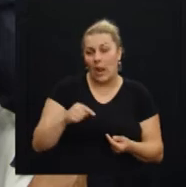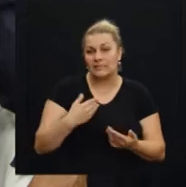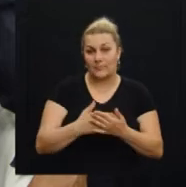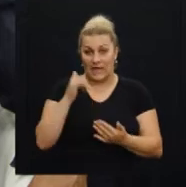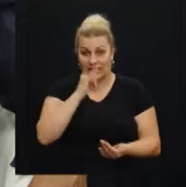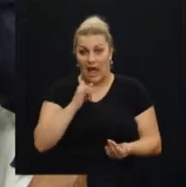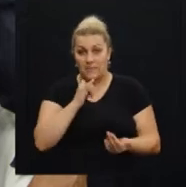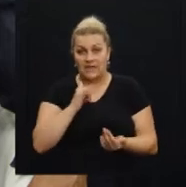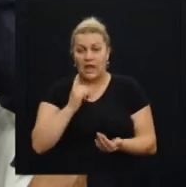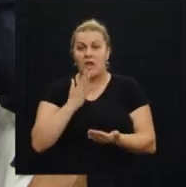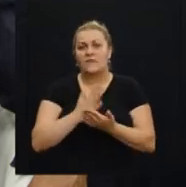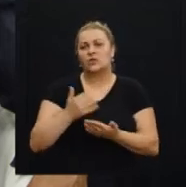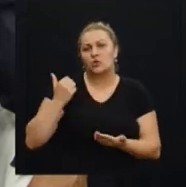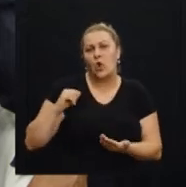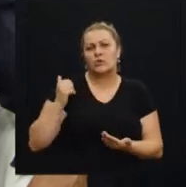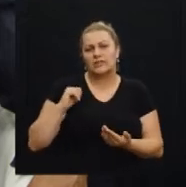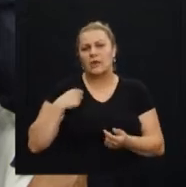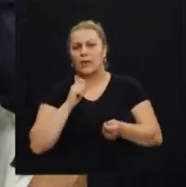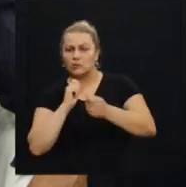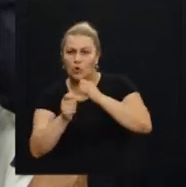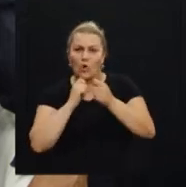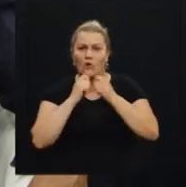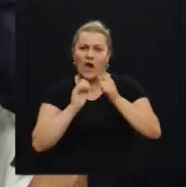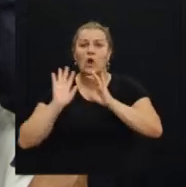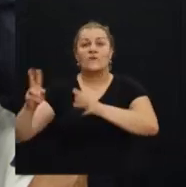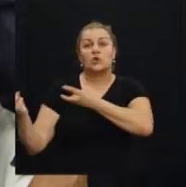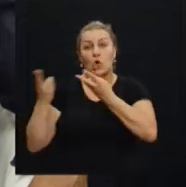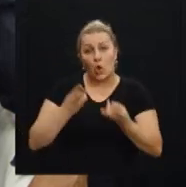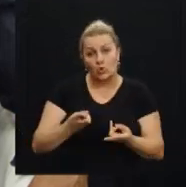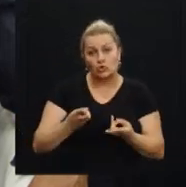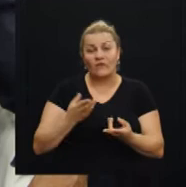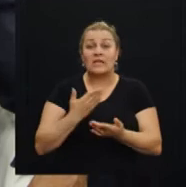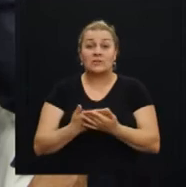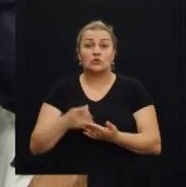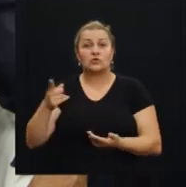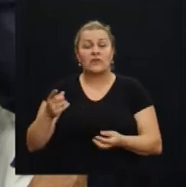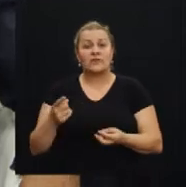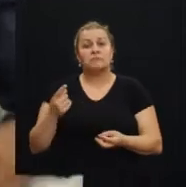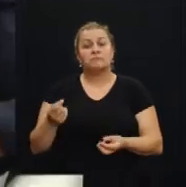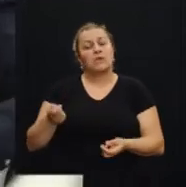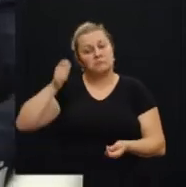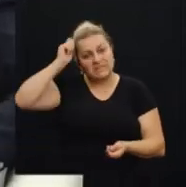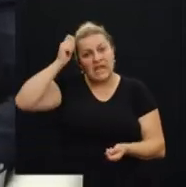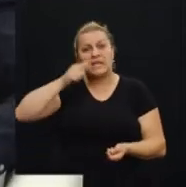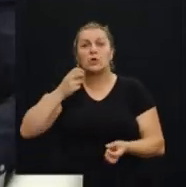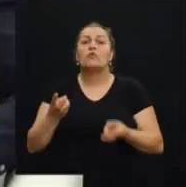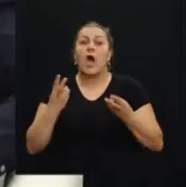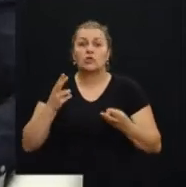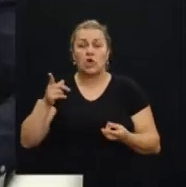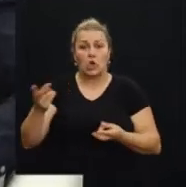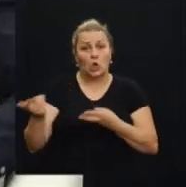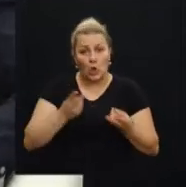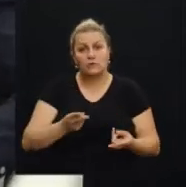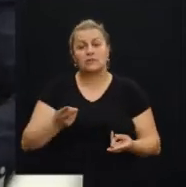pred kamere. Već godinama sam dogovarao vaše gostovanje, jer znam koliko ste cijenjeni, uvaženi čovjek i u Omišu, koliko ste dali za